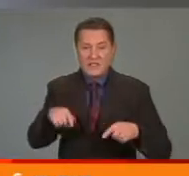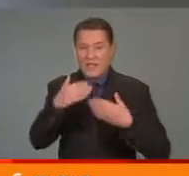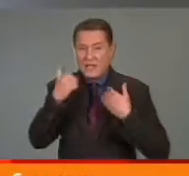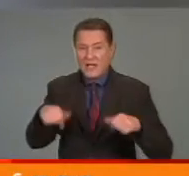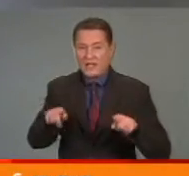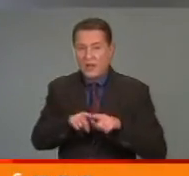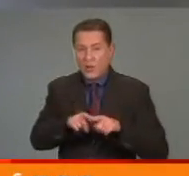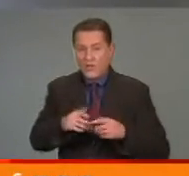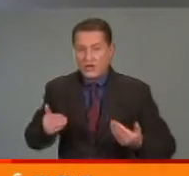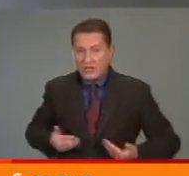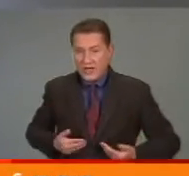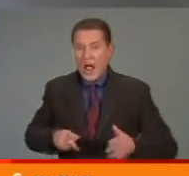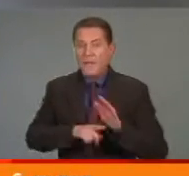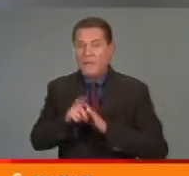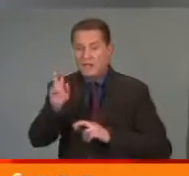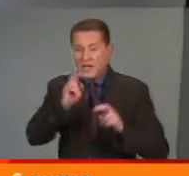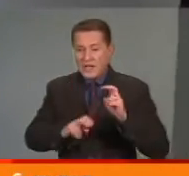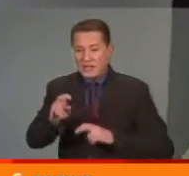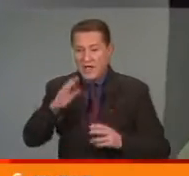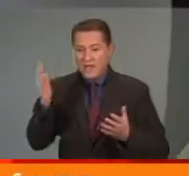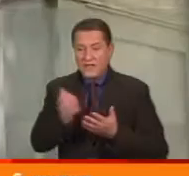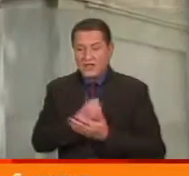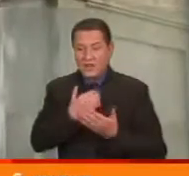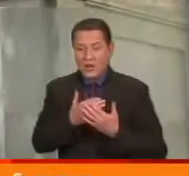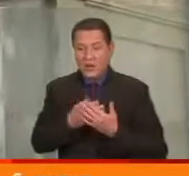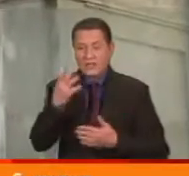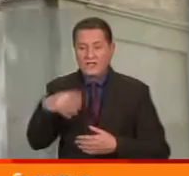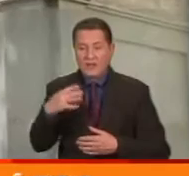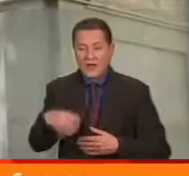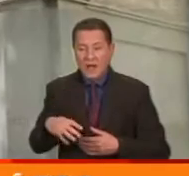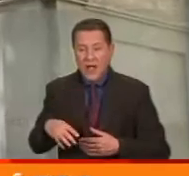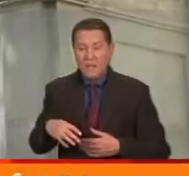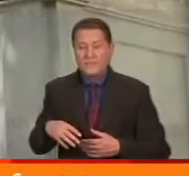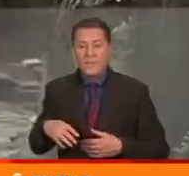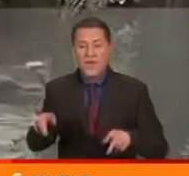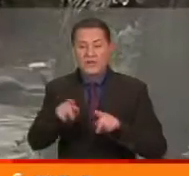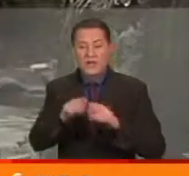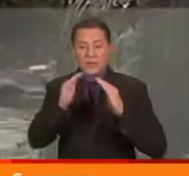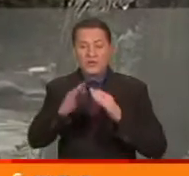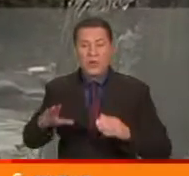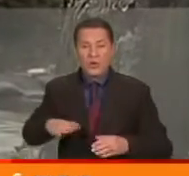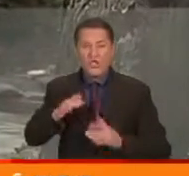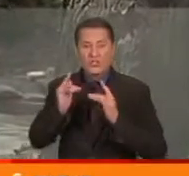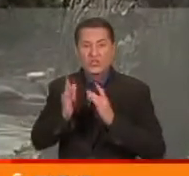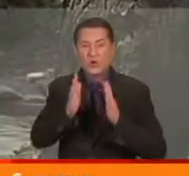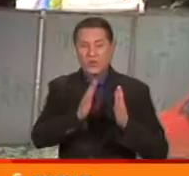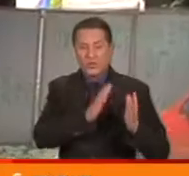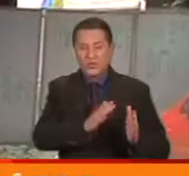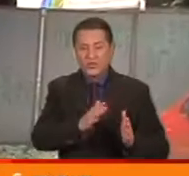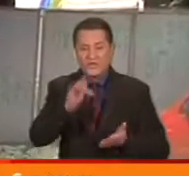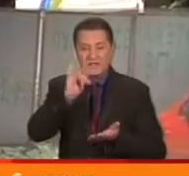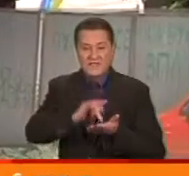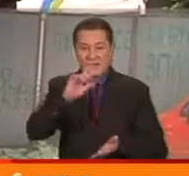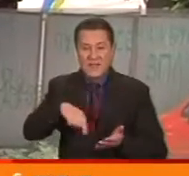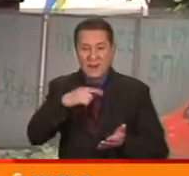никаких зданий подобных, мы начали их искать, нашли около 40, по-моему, да? Це саме один серед таких будинків, колишній гуртожиток Морпорту, в самісінькому